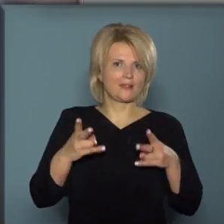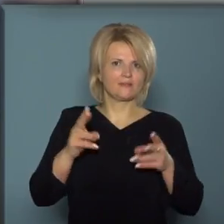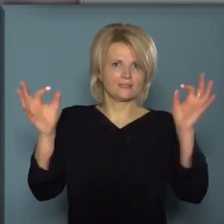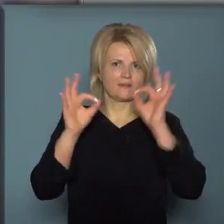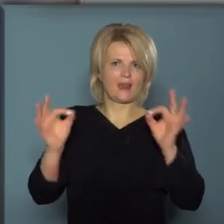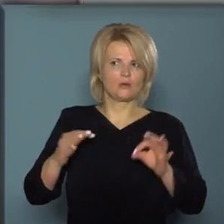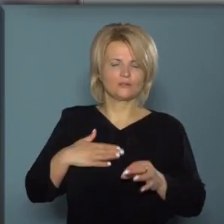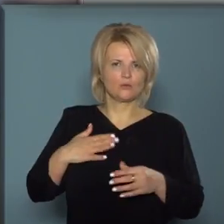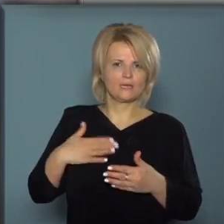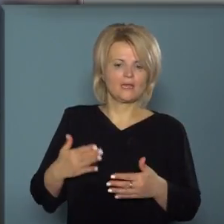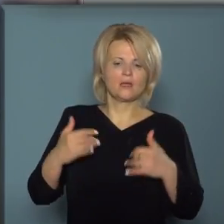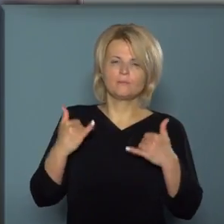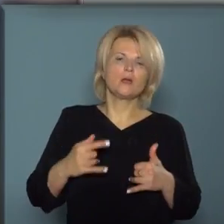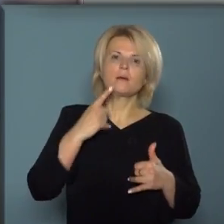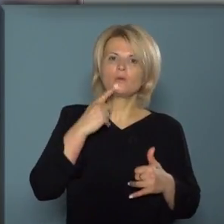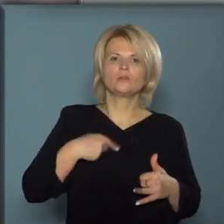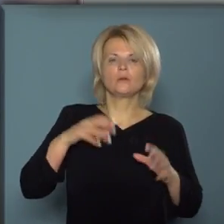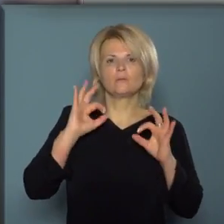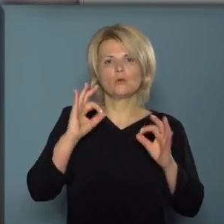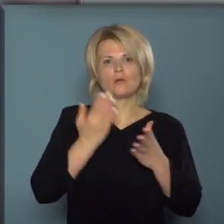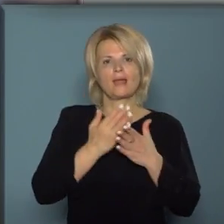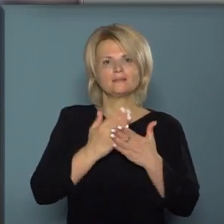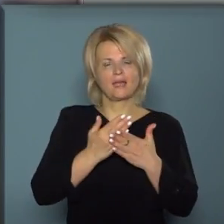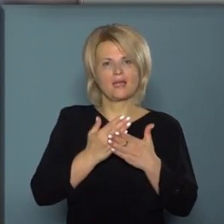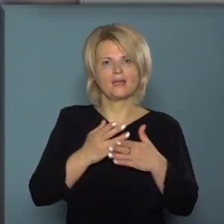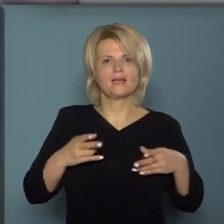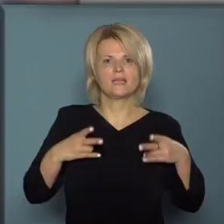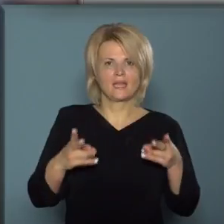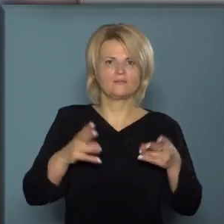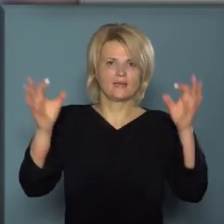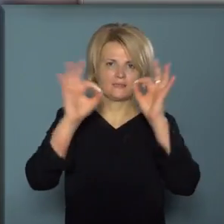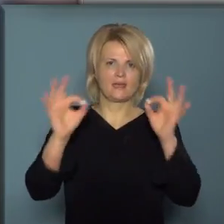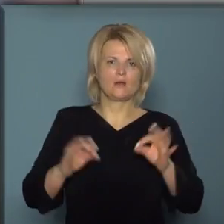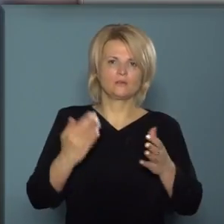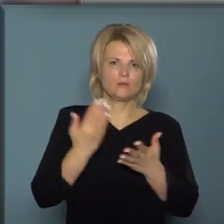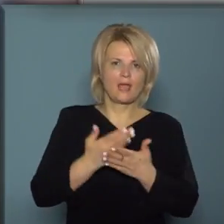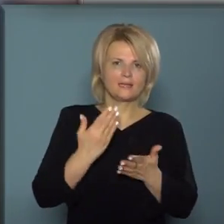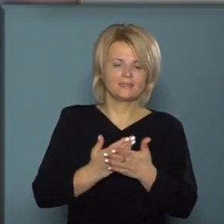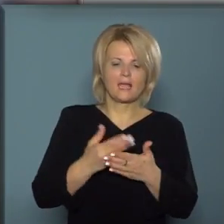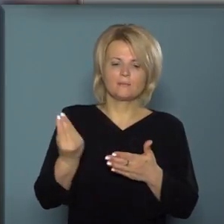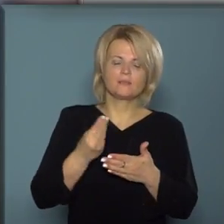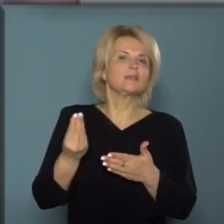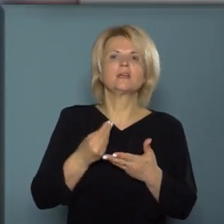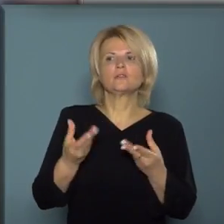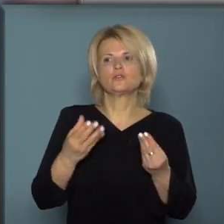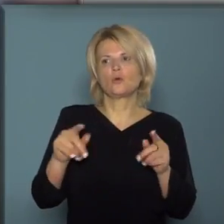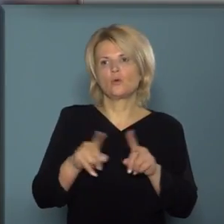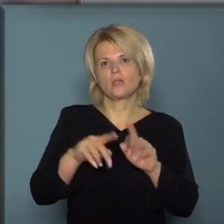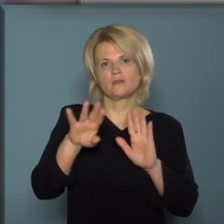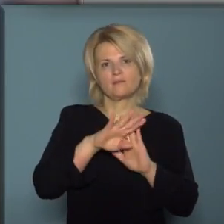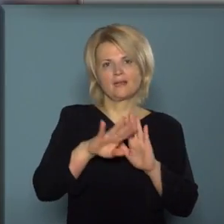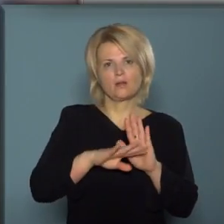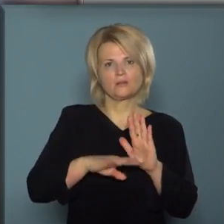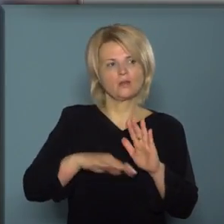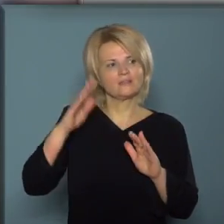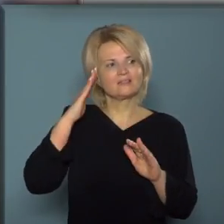mondom, hogy bár lennének kedvenc vállalkozóink, mert nagyon sok olyan feladat van, amelyre egyszerűen nem